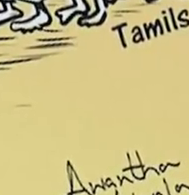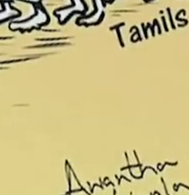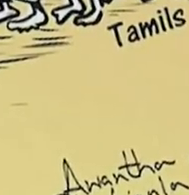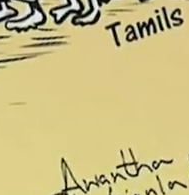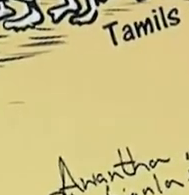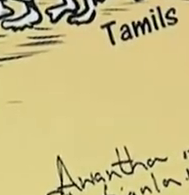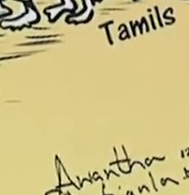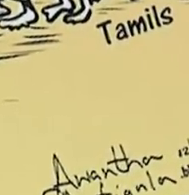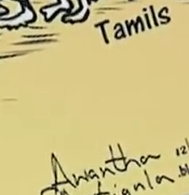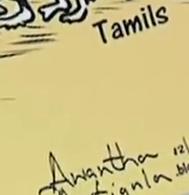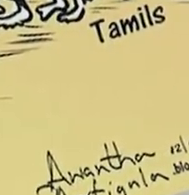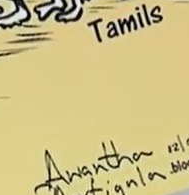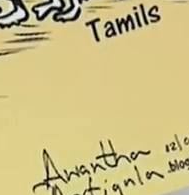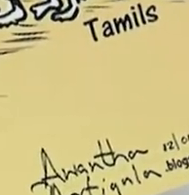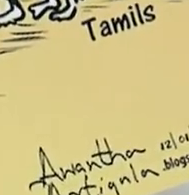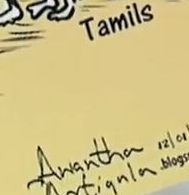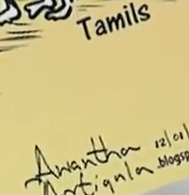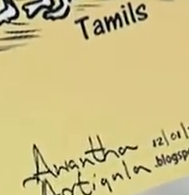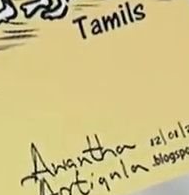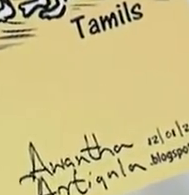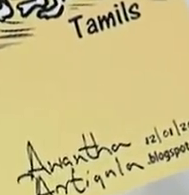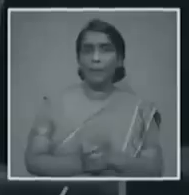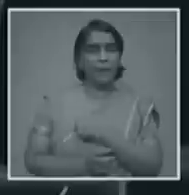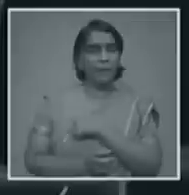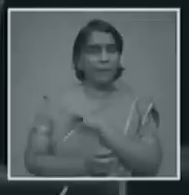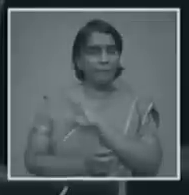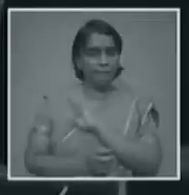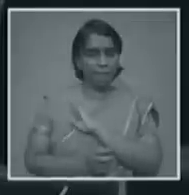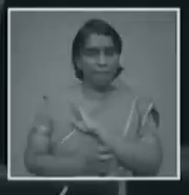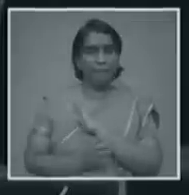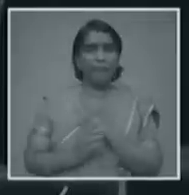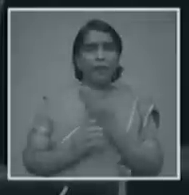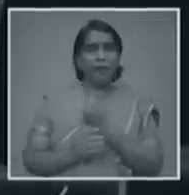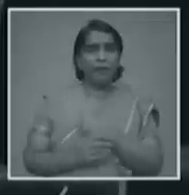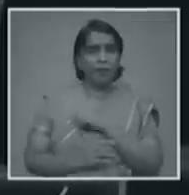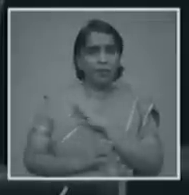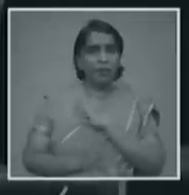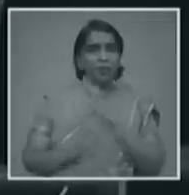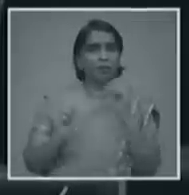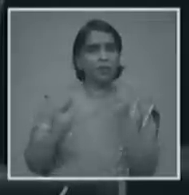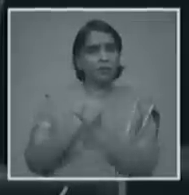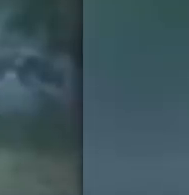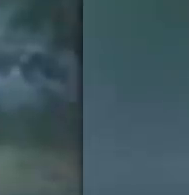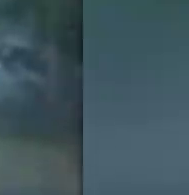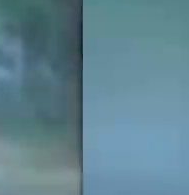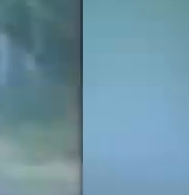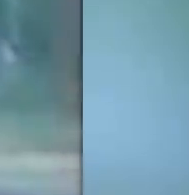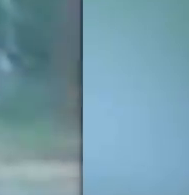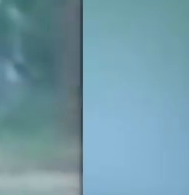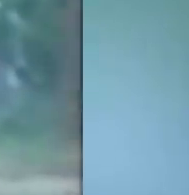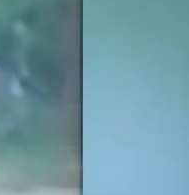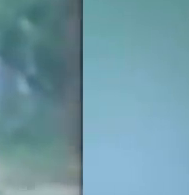බෙදා හැරීම. බලය බෙදා හැරීම, බලය බෙදා ගැනීම කියන ඇත්තටම මේ මාතෘකාව යට තියෙන්නේ දශක තුනක